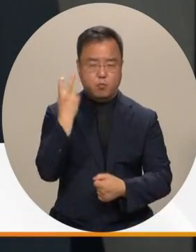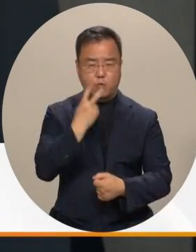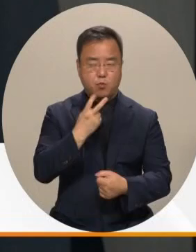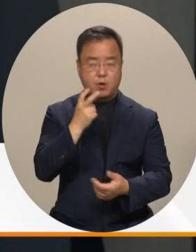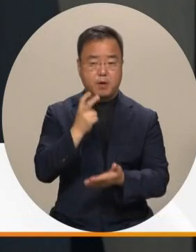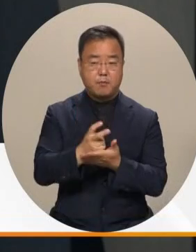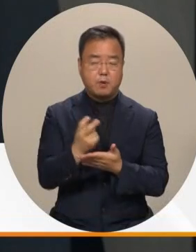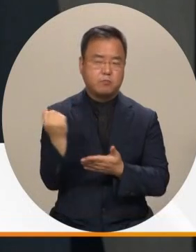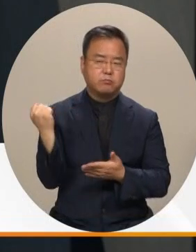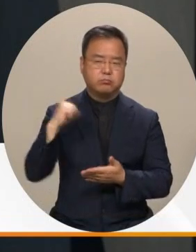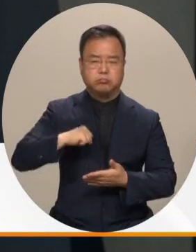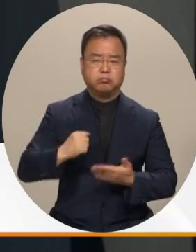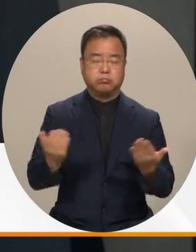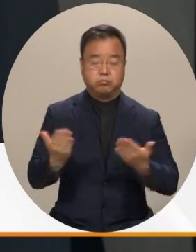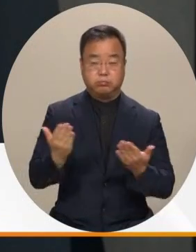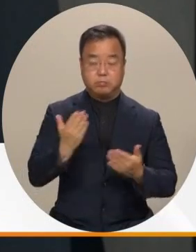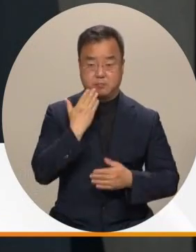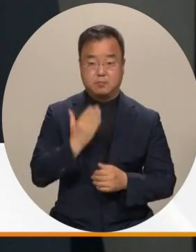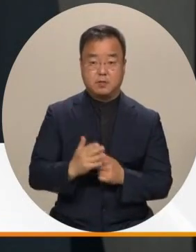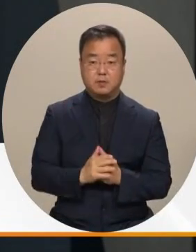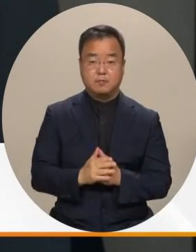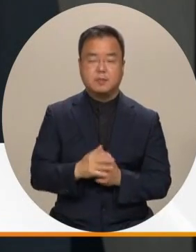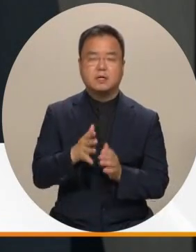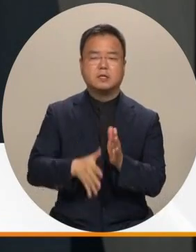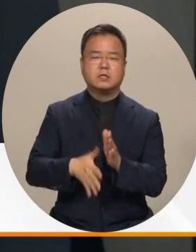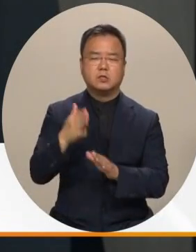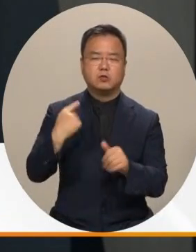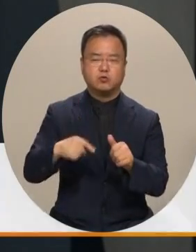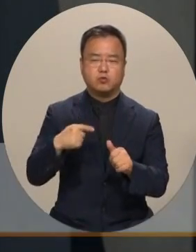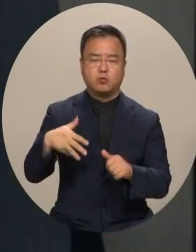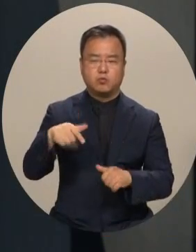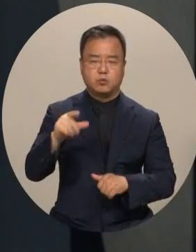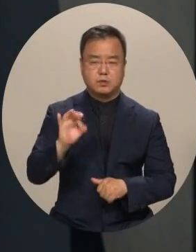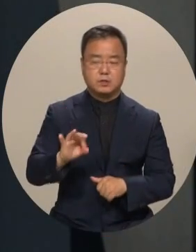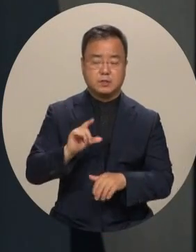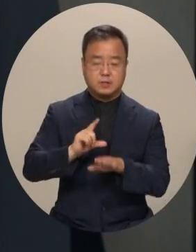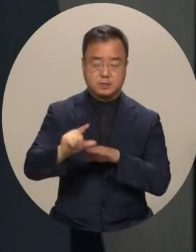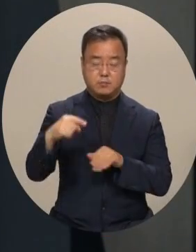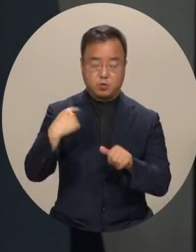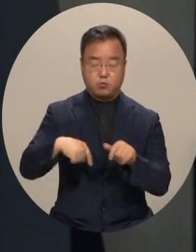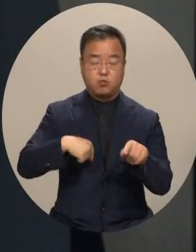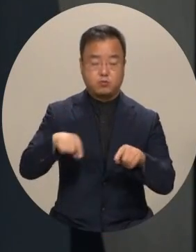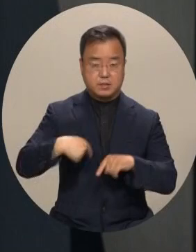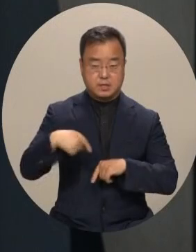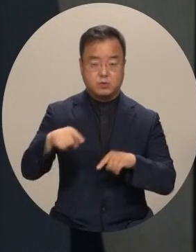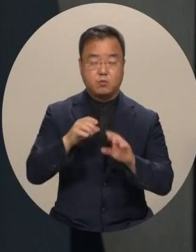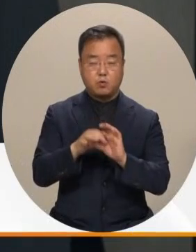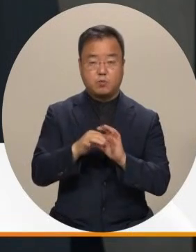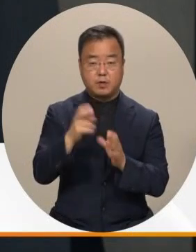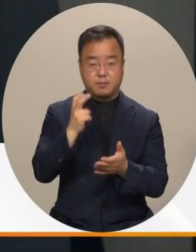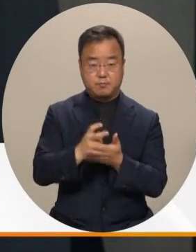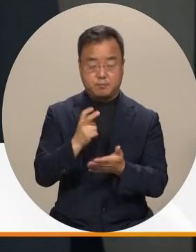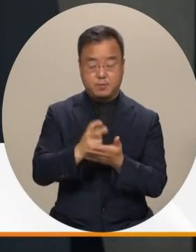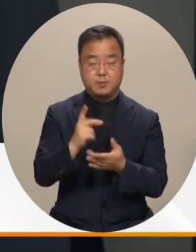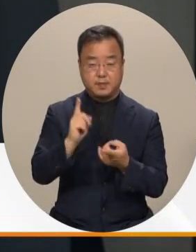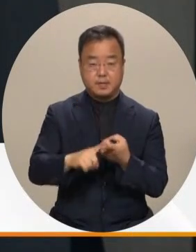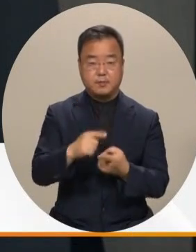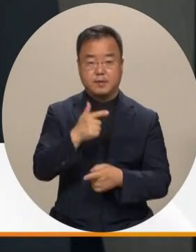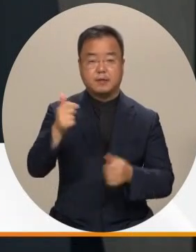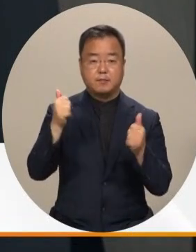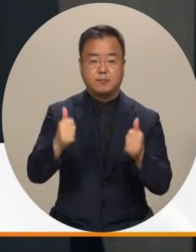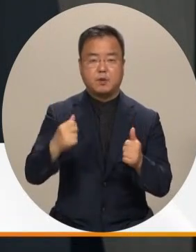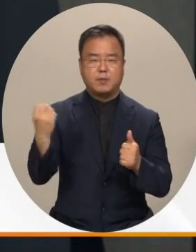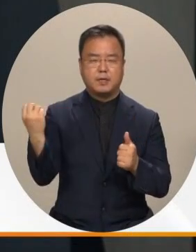위반 소지도 있다는 겁니다 시교육청은 앞으로 지방 교육 자치에 관한 법률에 따라 대법원의 이번 재의결